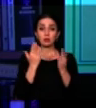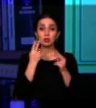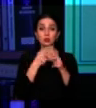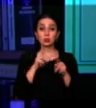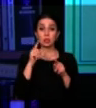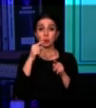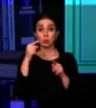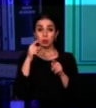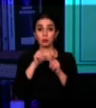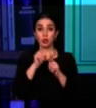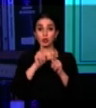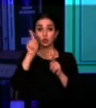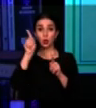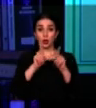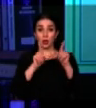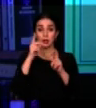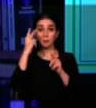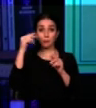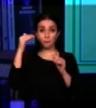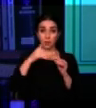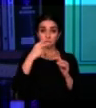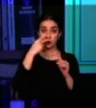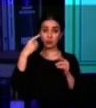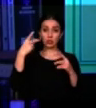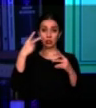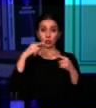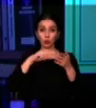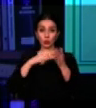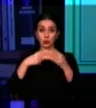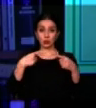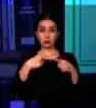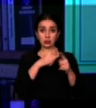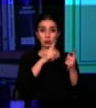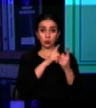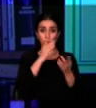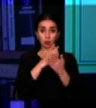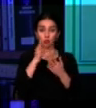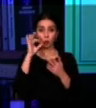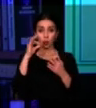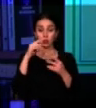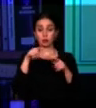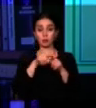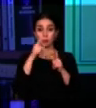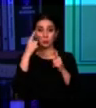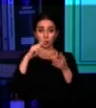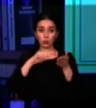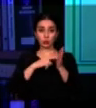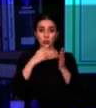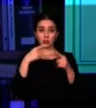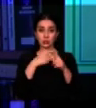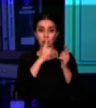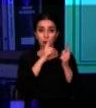мусбат бўлганда шоҳлари пастга қараган иккита нуқтада кесиб ўтди. Дискриминант 0 га тенг бўлганда бир нуқтада кесиб ўтди